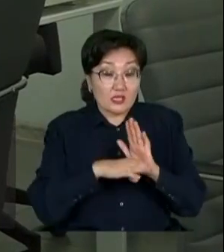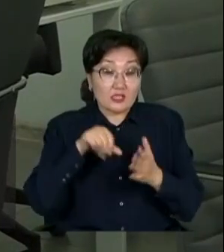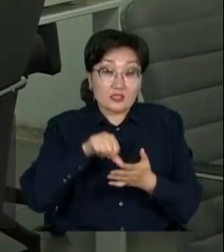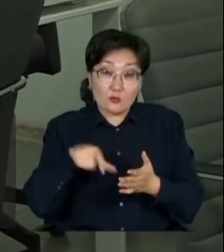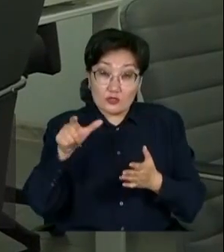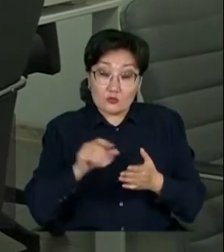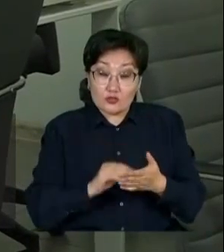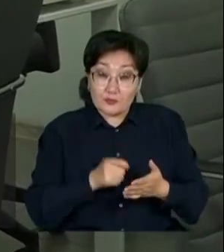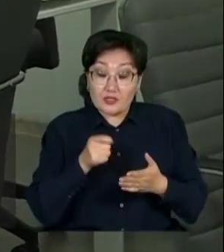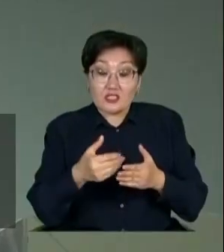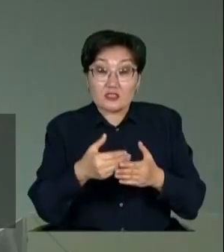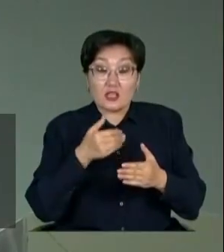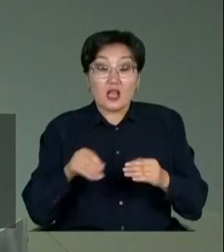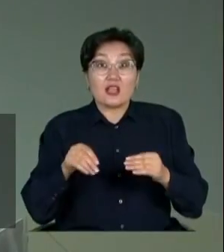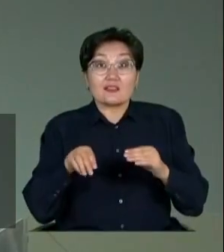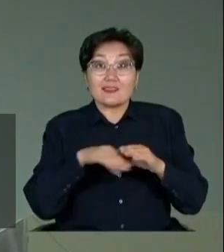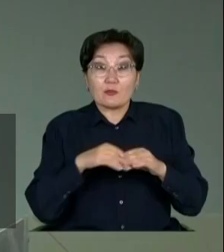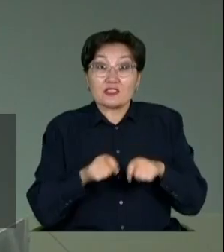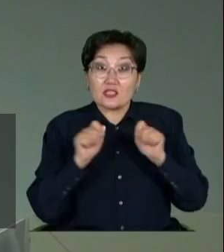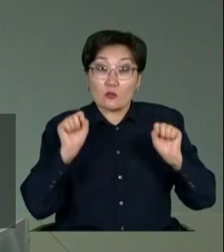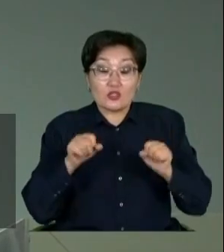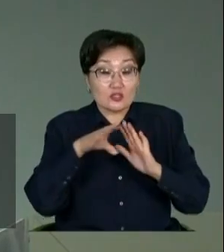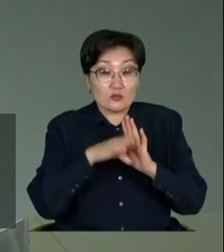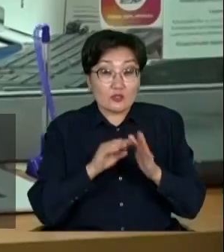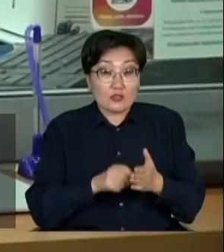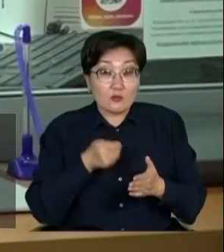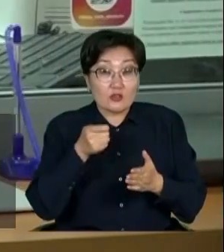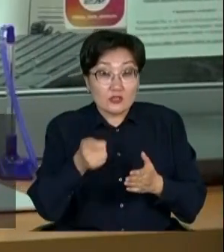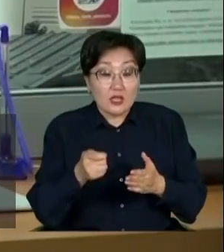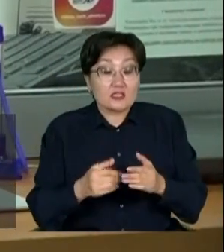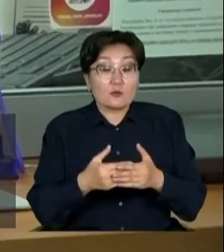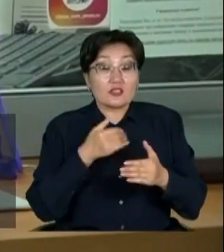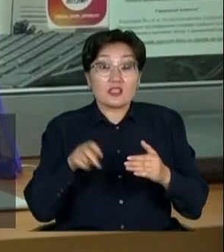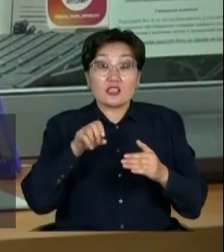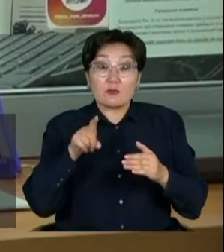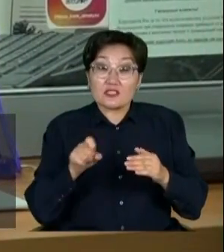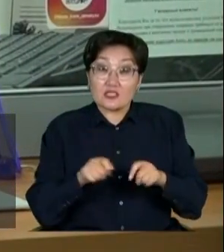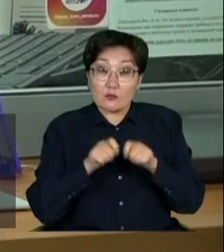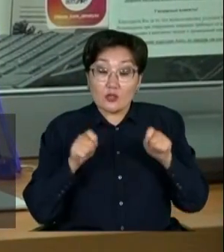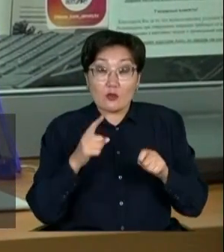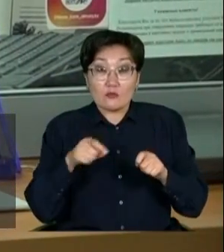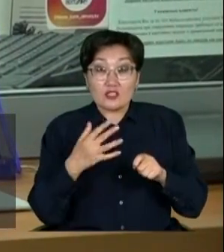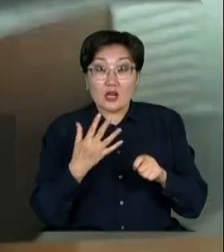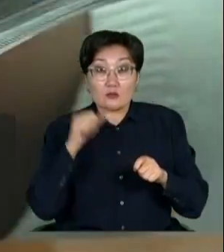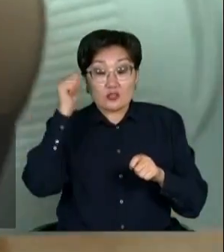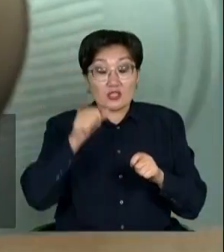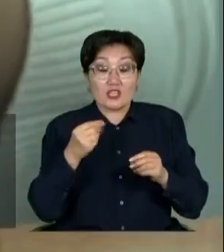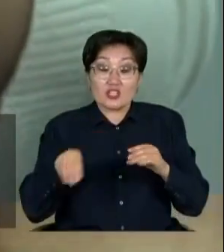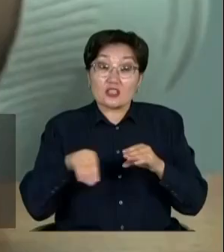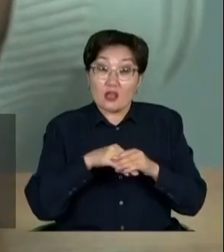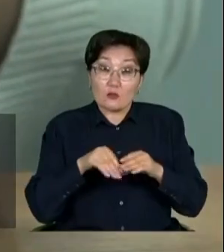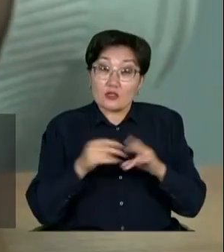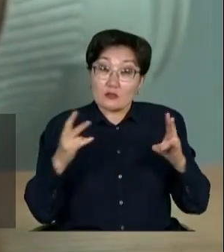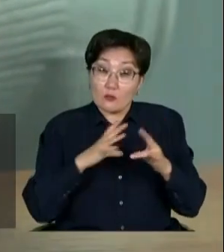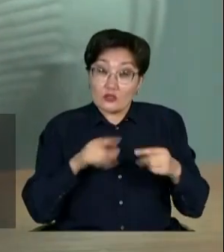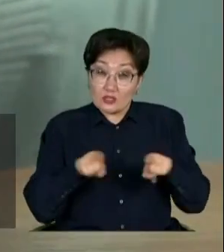қатысушылары өтініш берер алдында депозит аша алады. Бұрын бағдарламаға өтінім беру үшін алдын ала депозит ашып, 1,5 жыл бойы қаражат жинау талап етілетін.